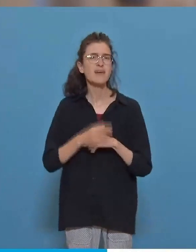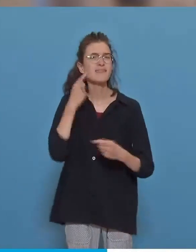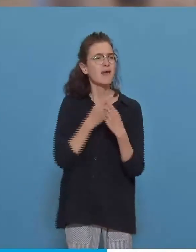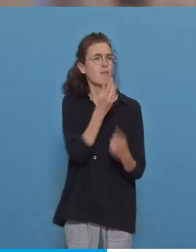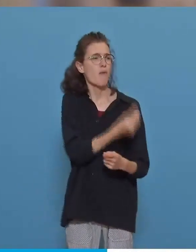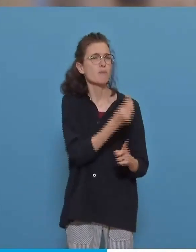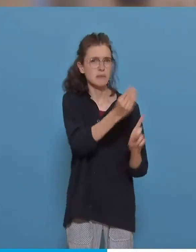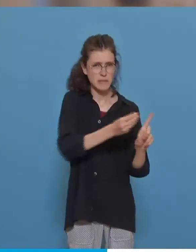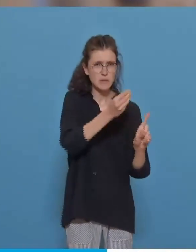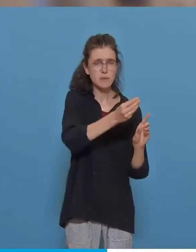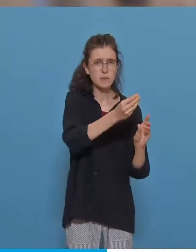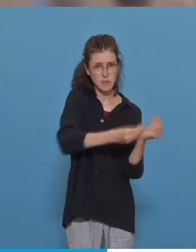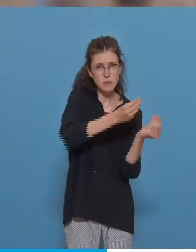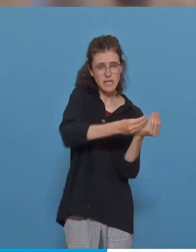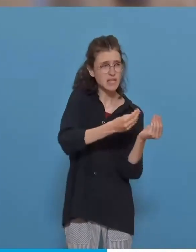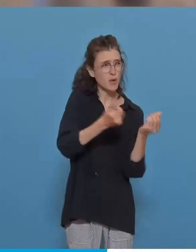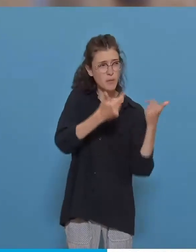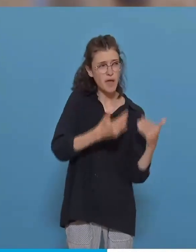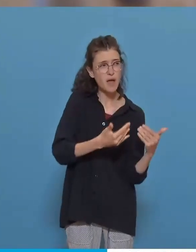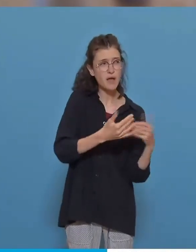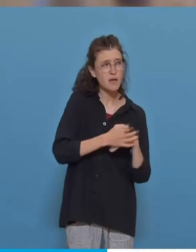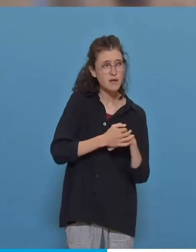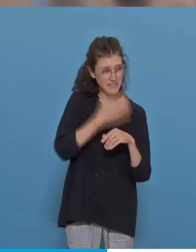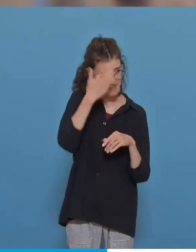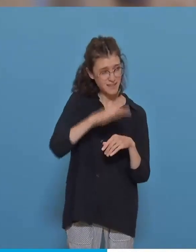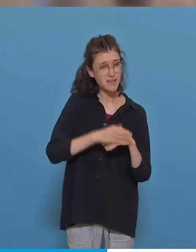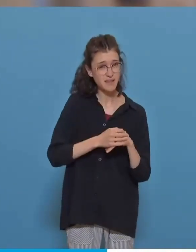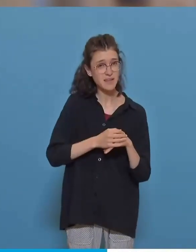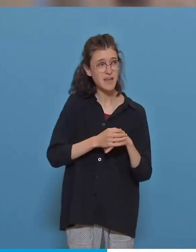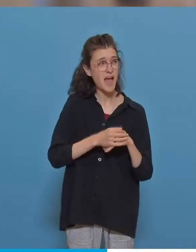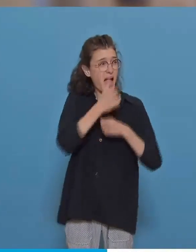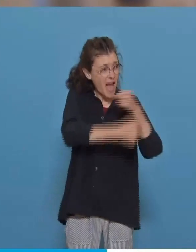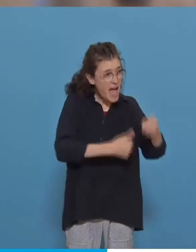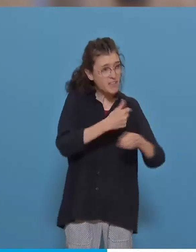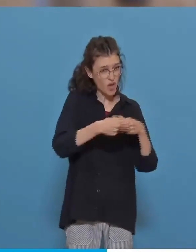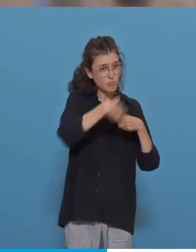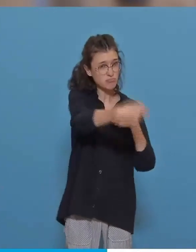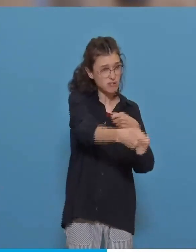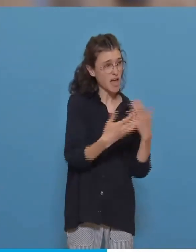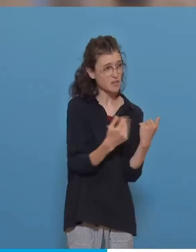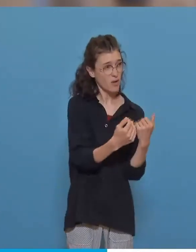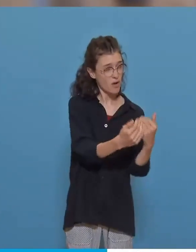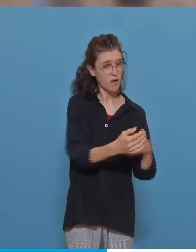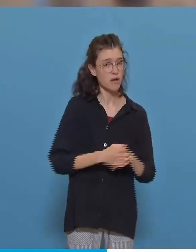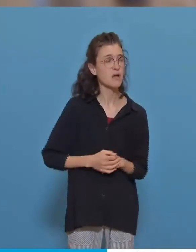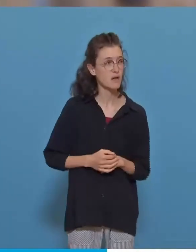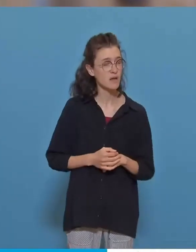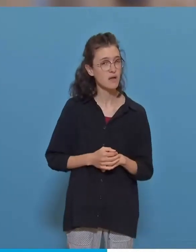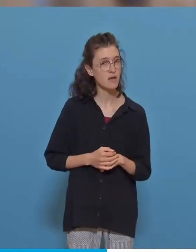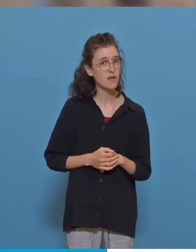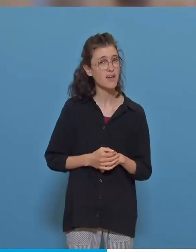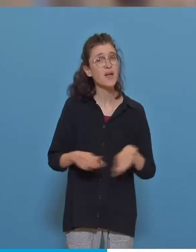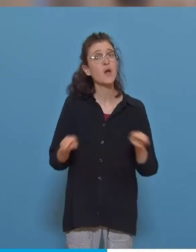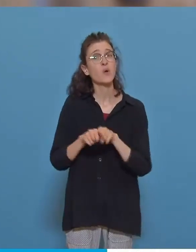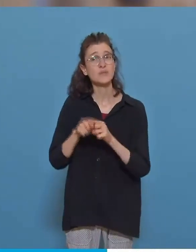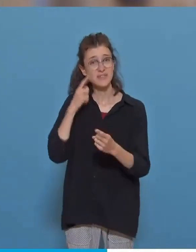délai moyen pour avoir un rendez-vous dans ce pays, 6e puissance mondiale? 1 an. Est-ce que vous connaissez les chiffres, monsieur, sur le renoncement